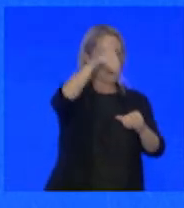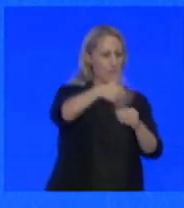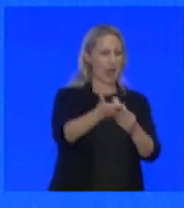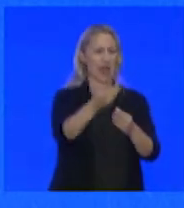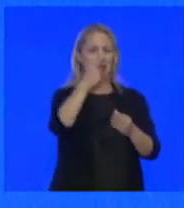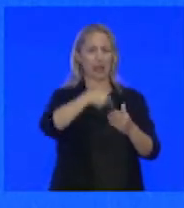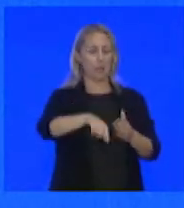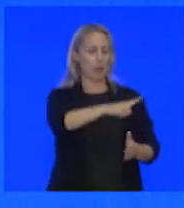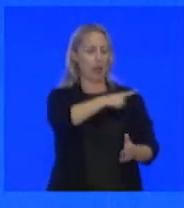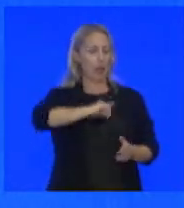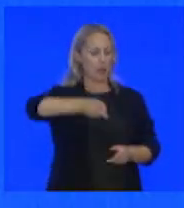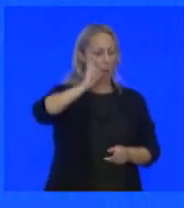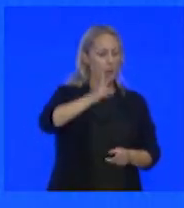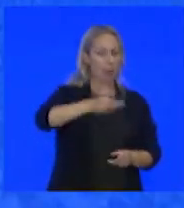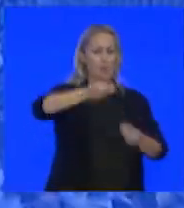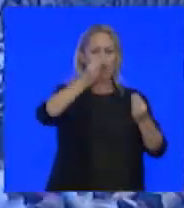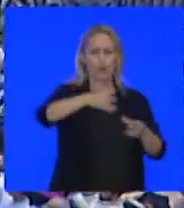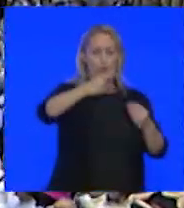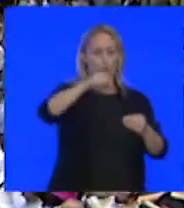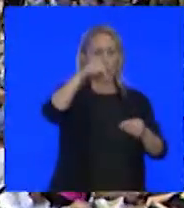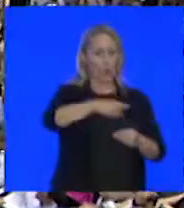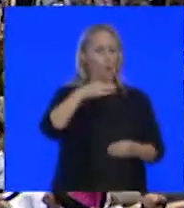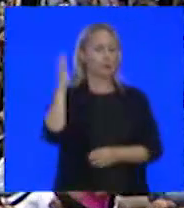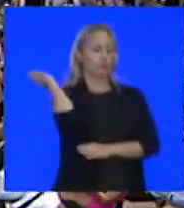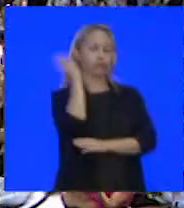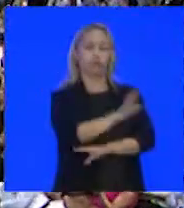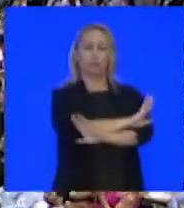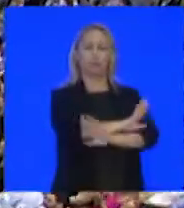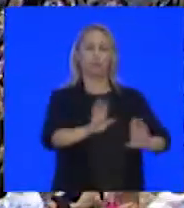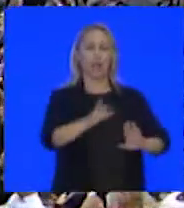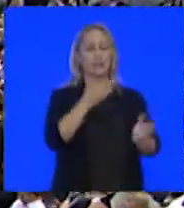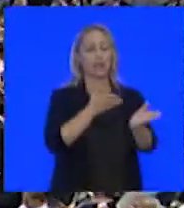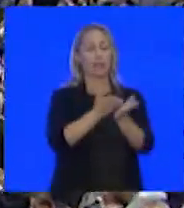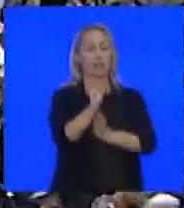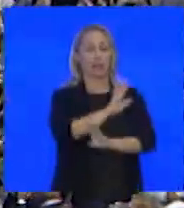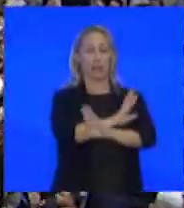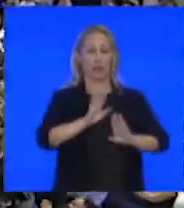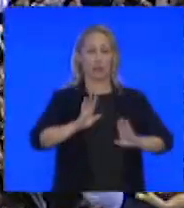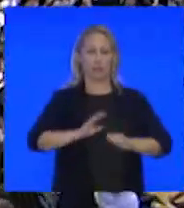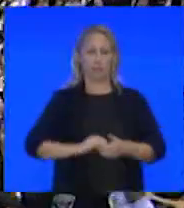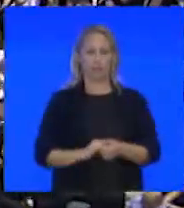αντιεργατική και αντικοινωνική συμπεριφορά. Οι καλοί λογαριασμοί κάνουν τους καλούς φίλους.